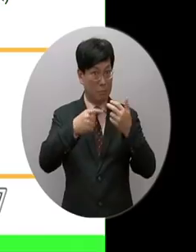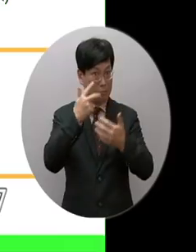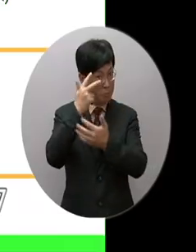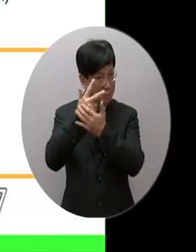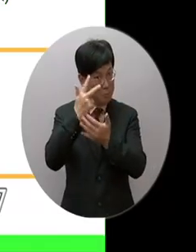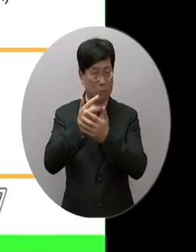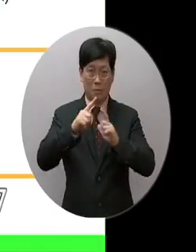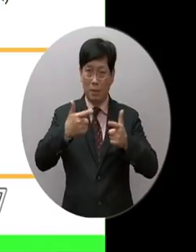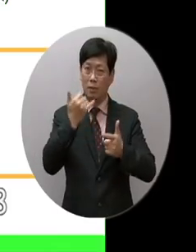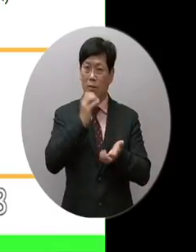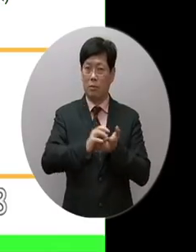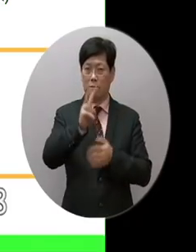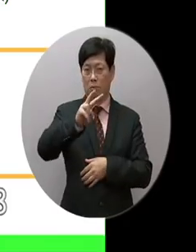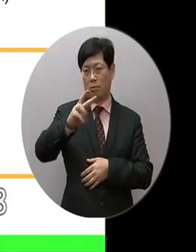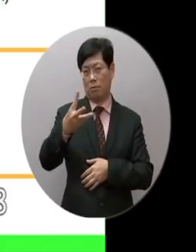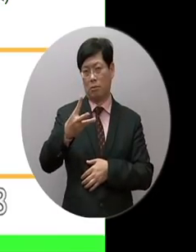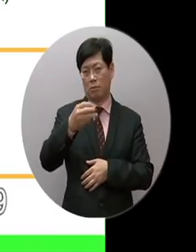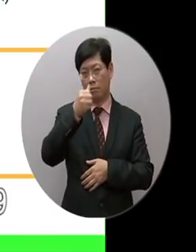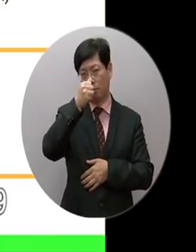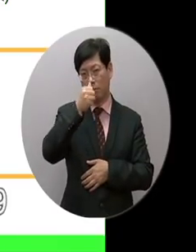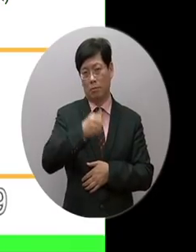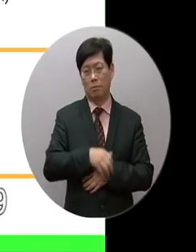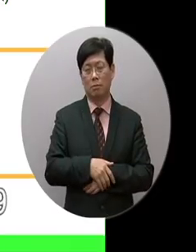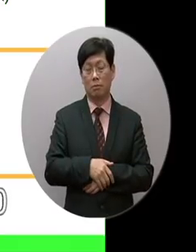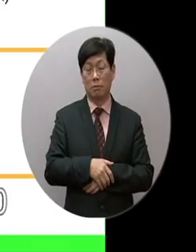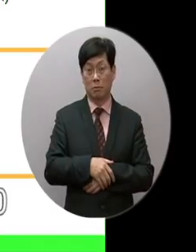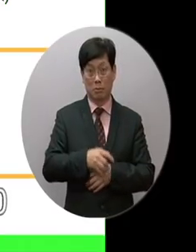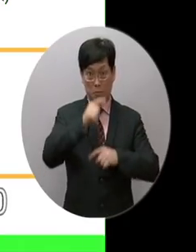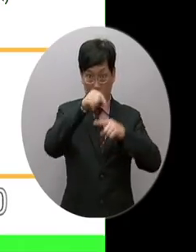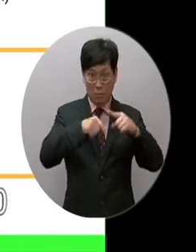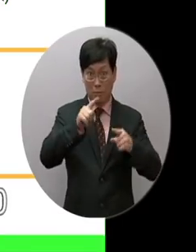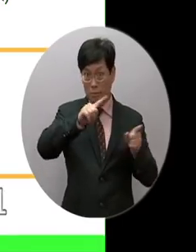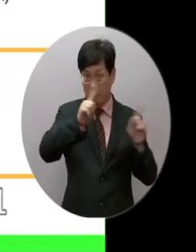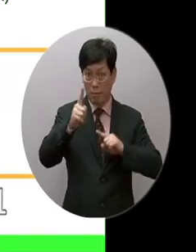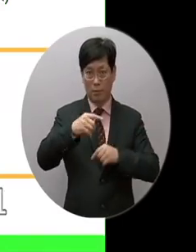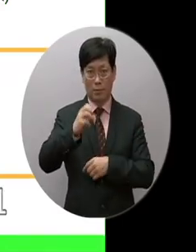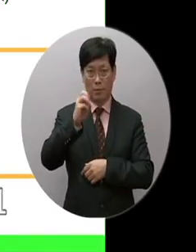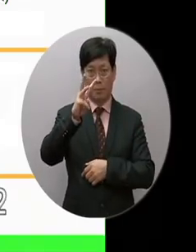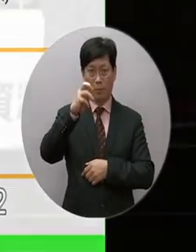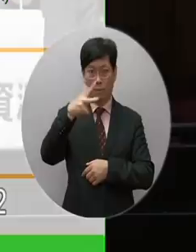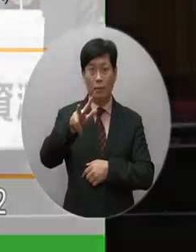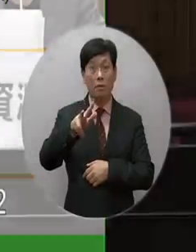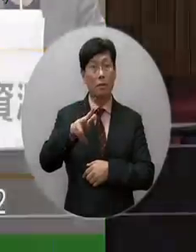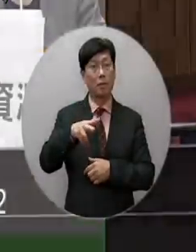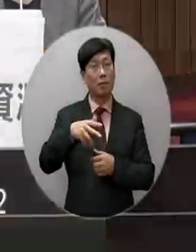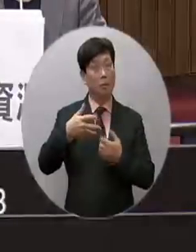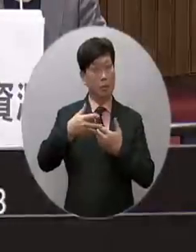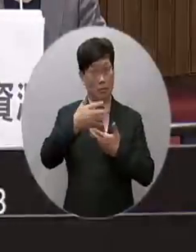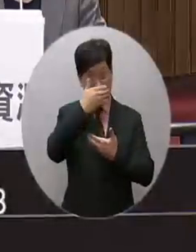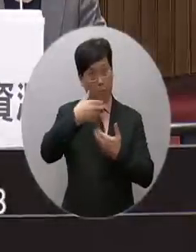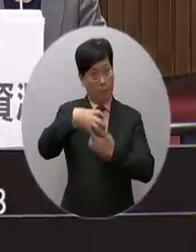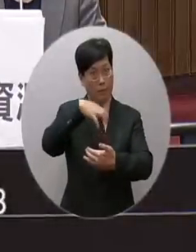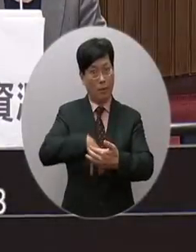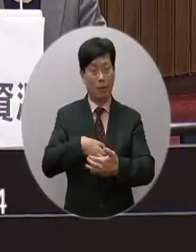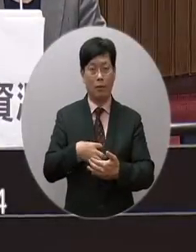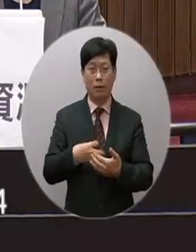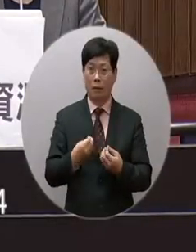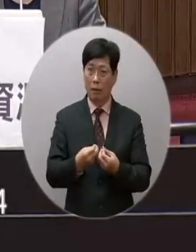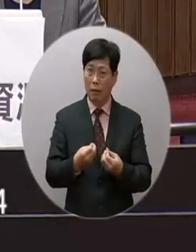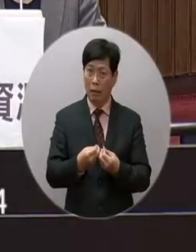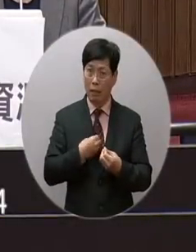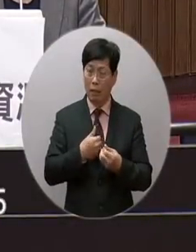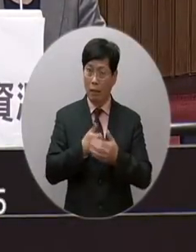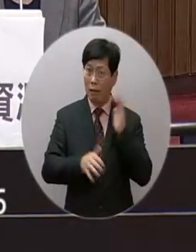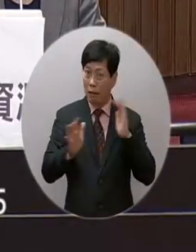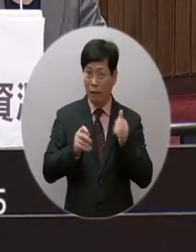他可以用的差不多2300块左右，那每天大约是337块含吃饭，那这样怎么